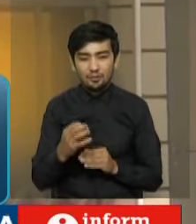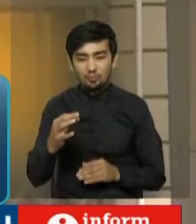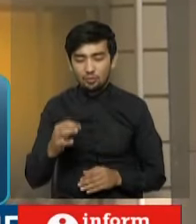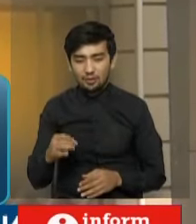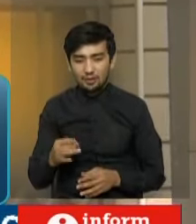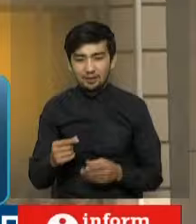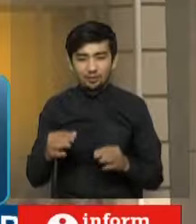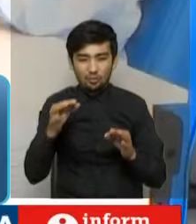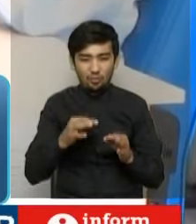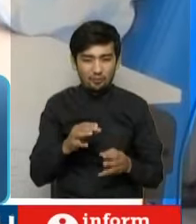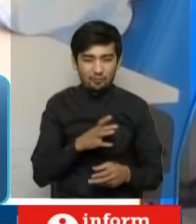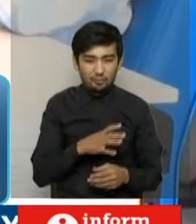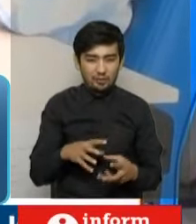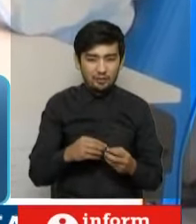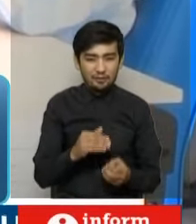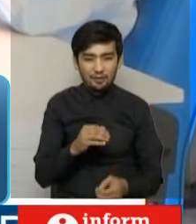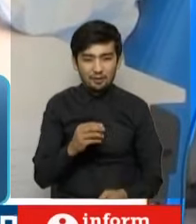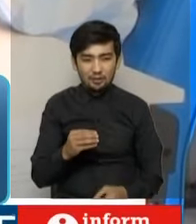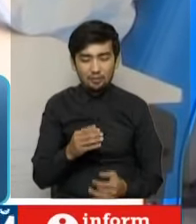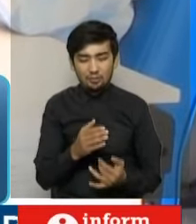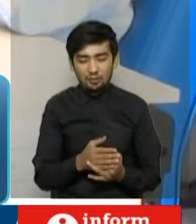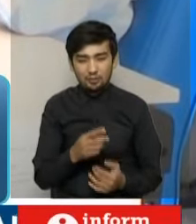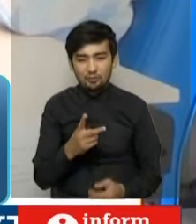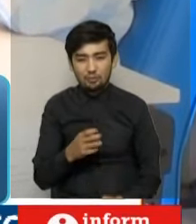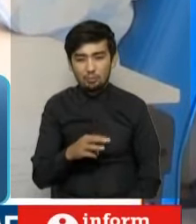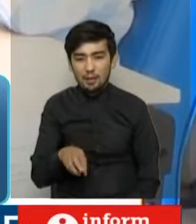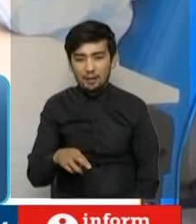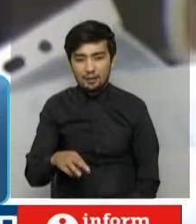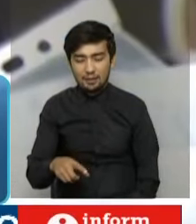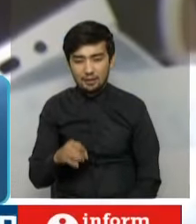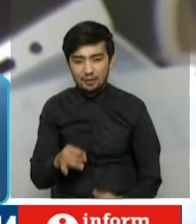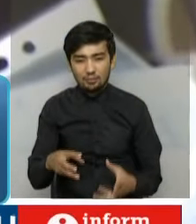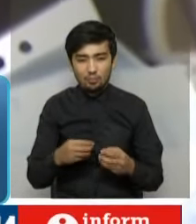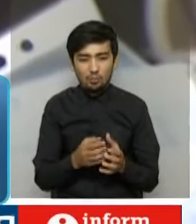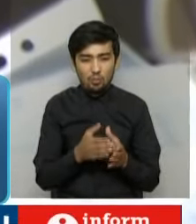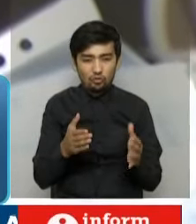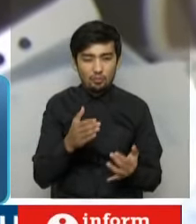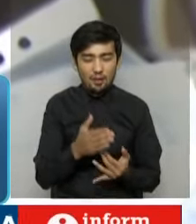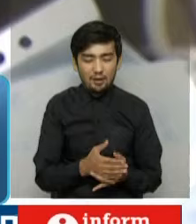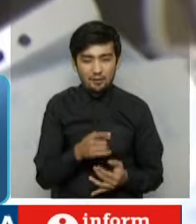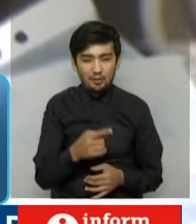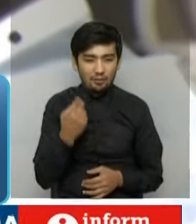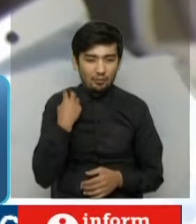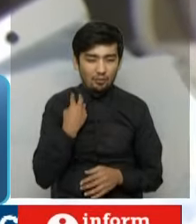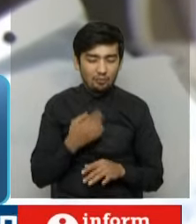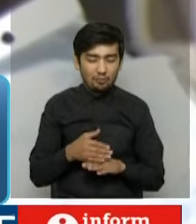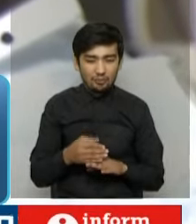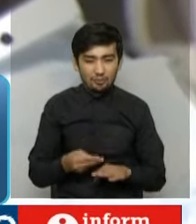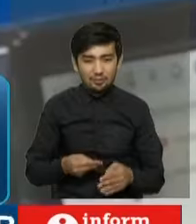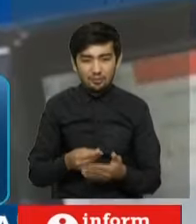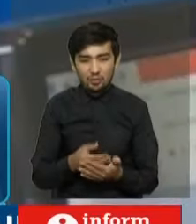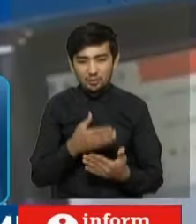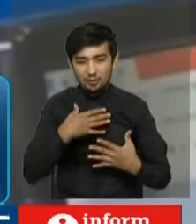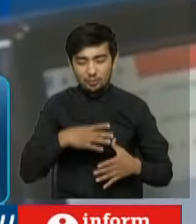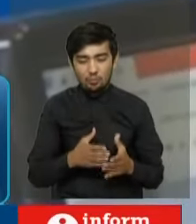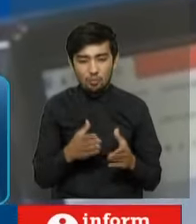денежном выражении со 113,5 до более 200 миллиардов тенге. Больше половины просрочек – это кредиты, которые не платили больше 90